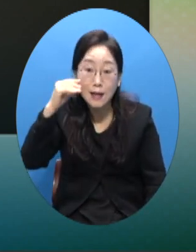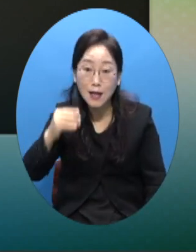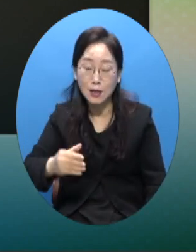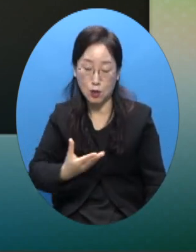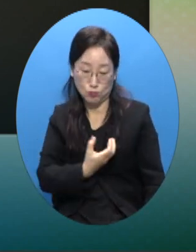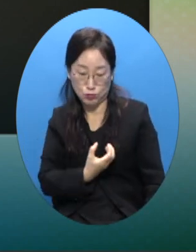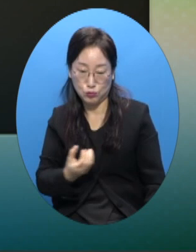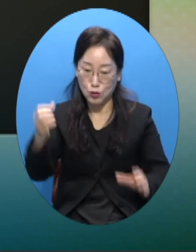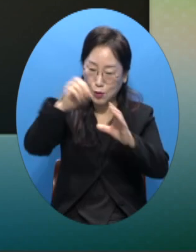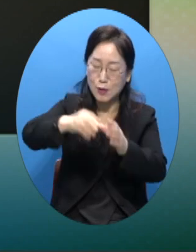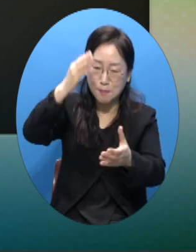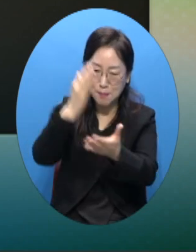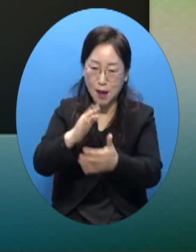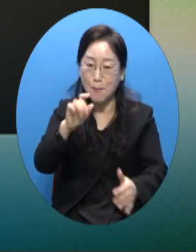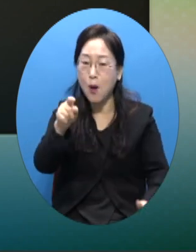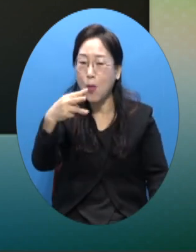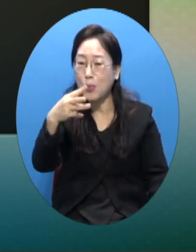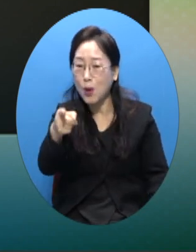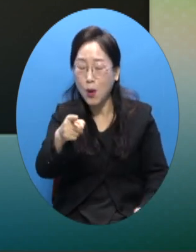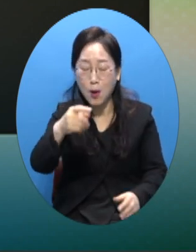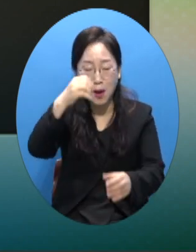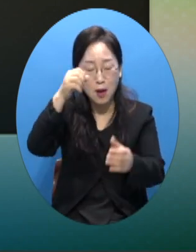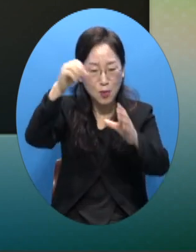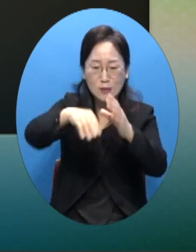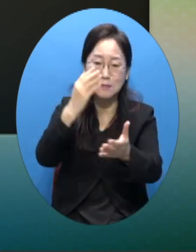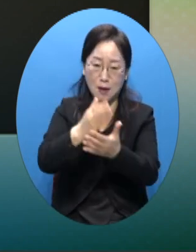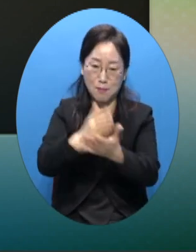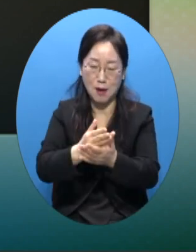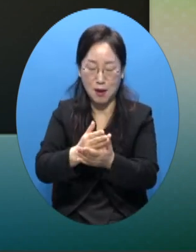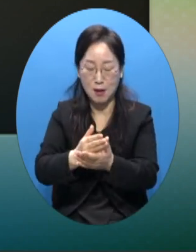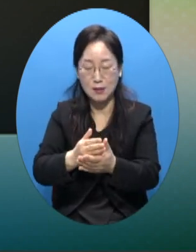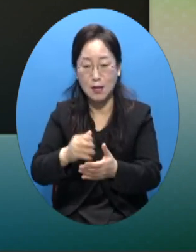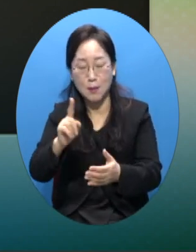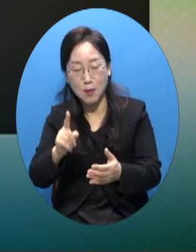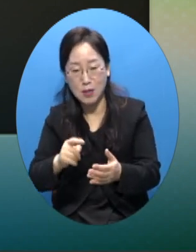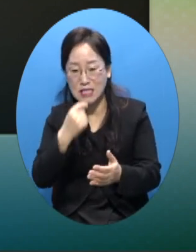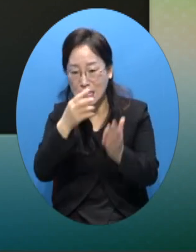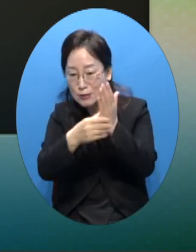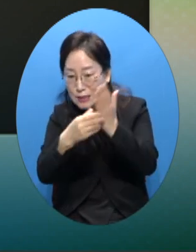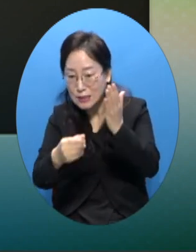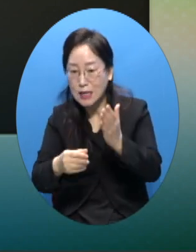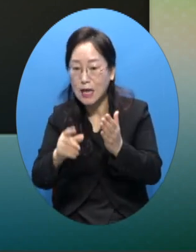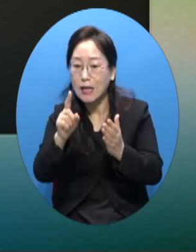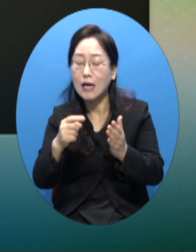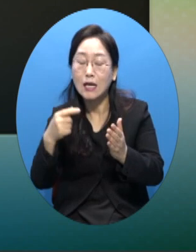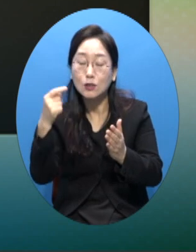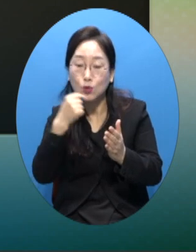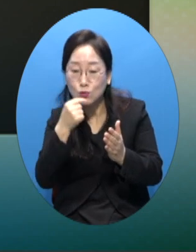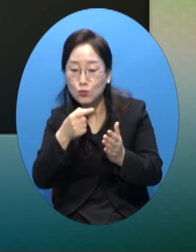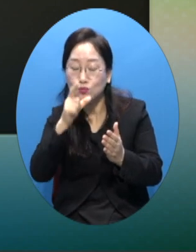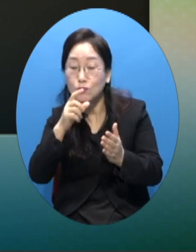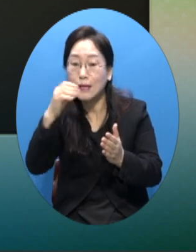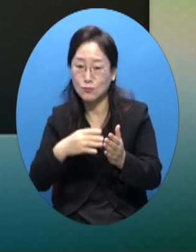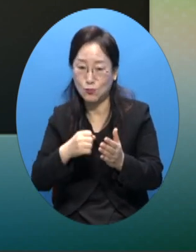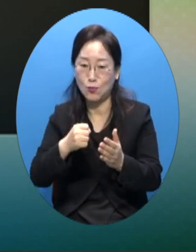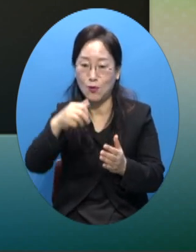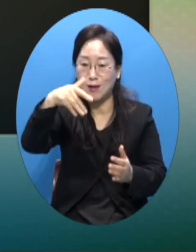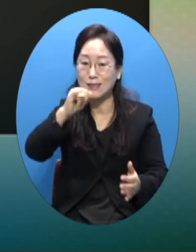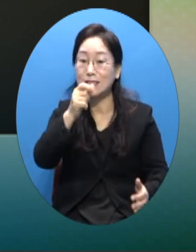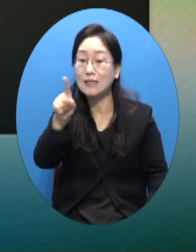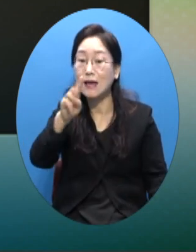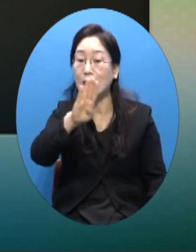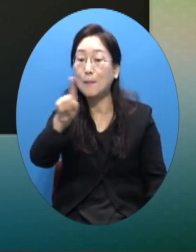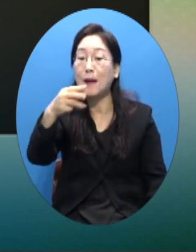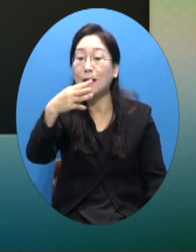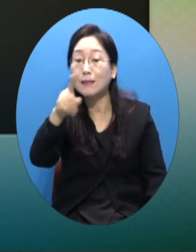치아바타를 만들었습니다 분 나의 말하시 분은 치아바타가 뭔지 잘 모르시죠 이거 이탈리아 빵인데요 치아바타는